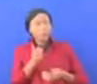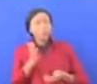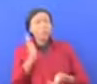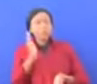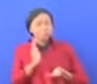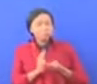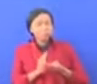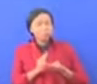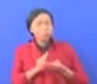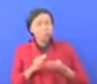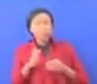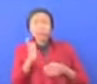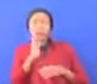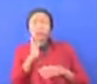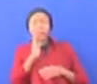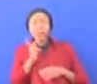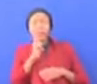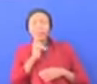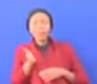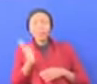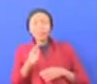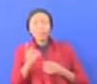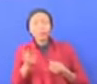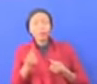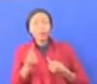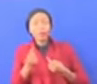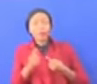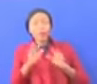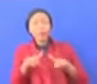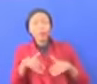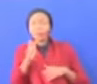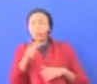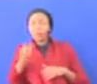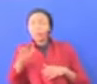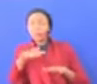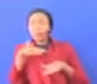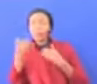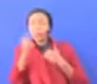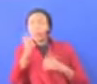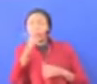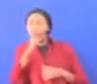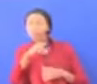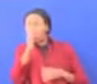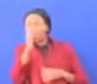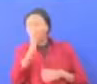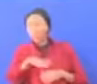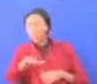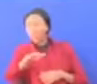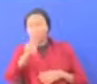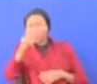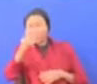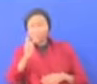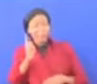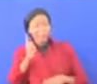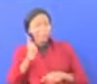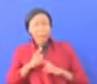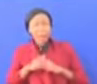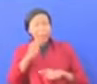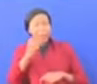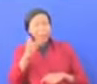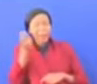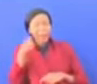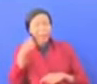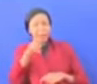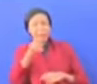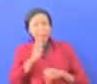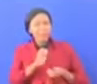tension ya vijana kila siku kuja hapa na bungeni, watu wanauana kama kuku katika eneo lile, ambako kweli pia kama watu wa mkoa Mara na hasa wilaya Tarime sio jambo